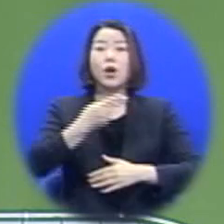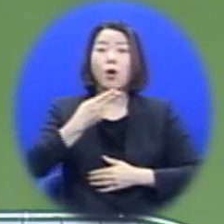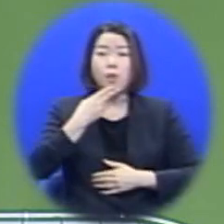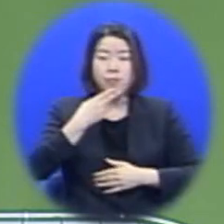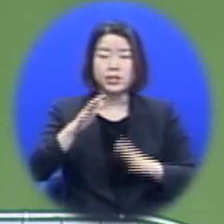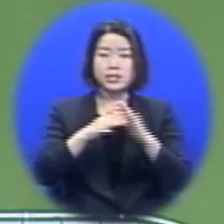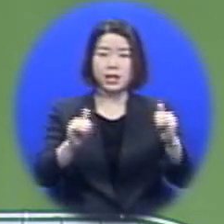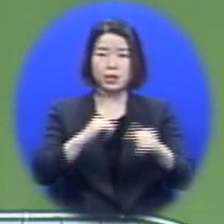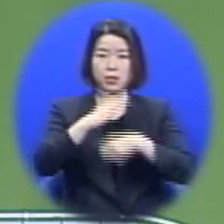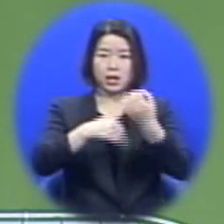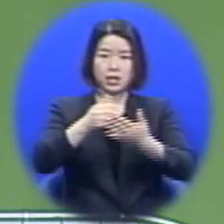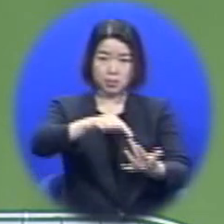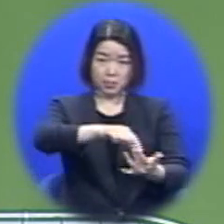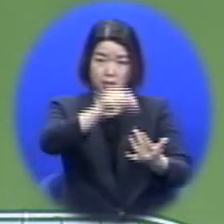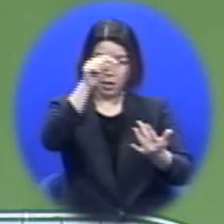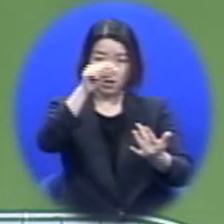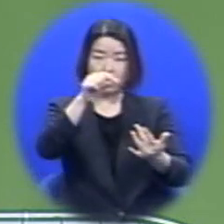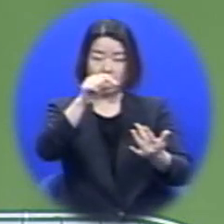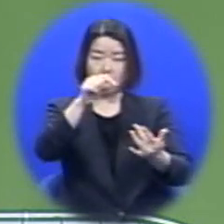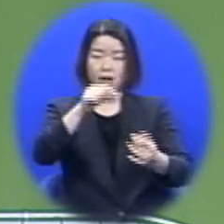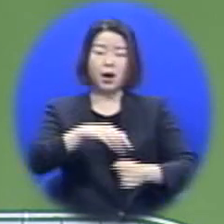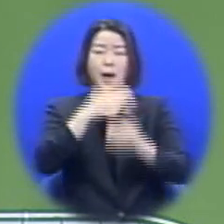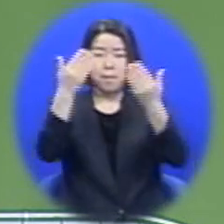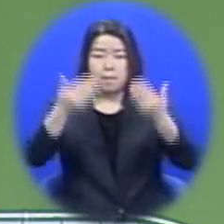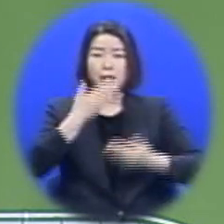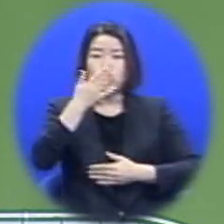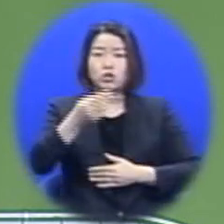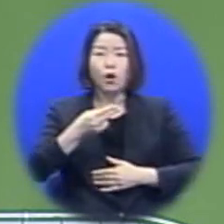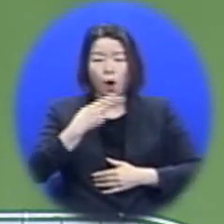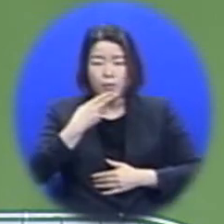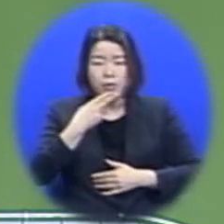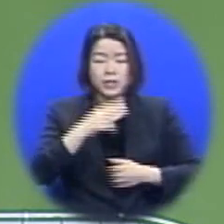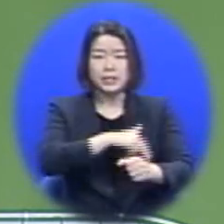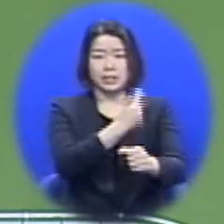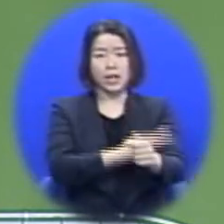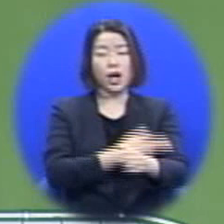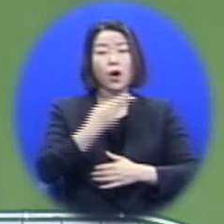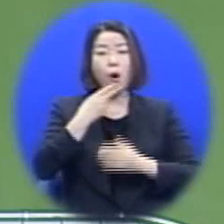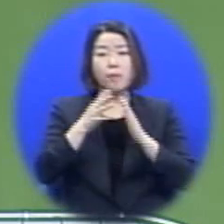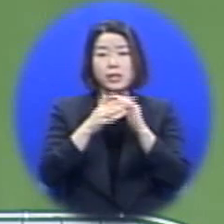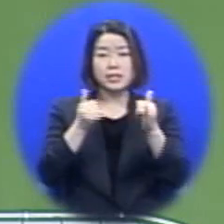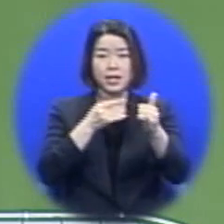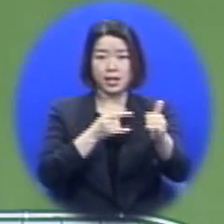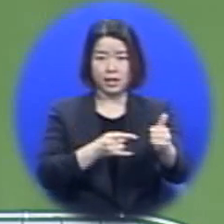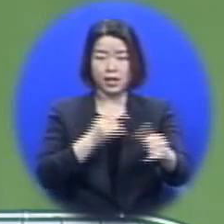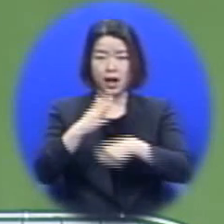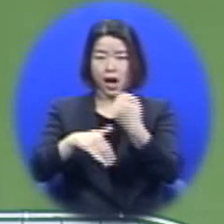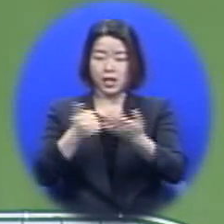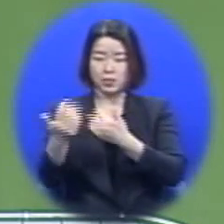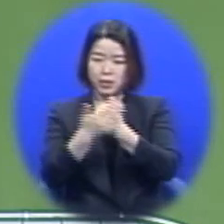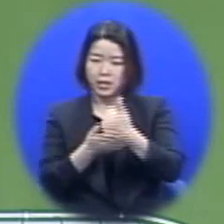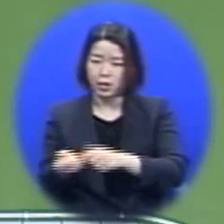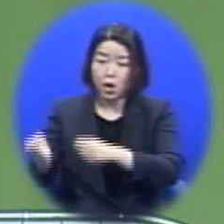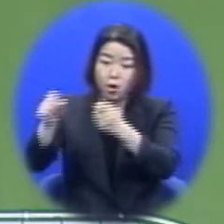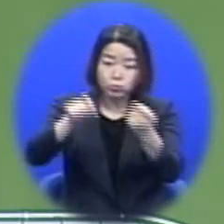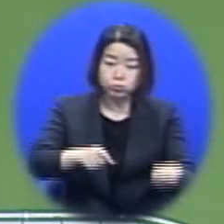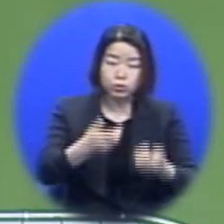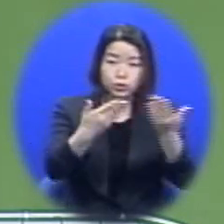택하시고 받을 수 없는 그런 자격 없는 자에게 사랑을 하나님이 부으시는 것을 그대로 보여주는